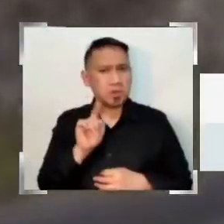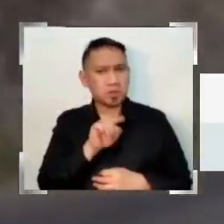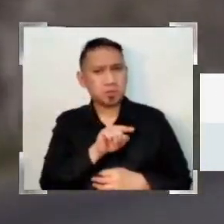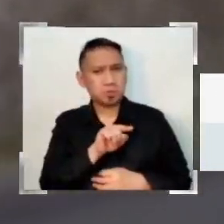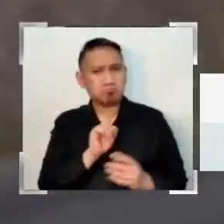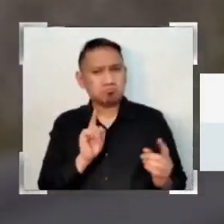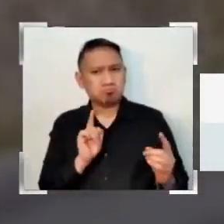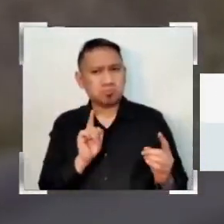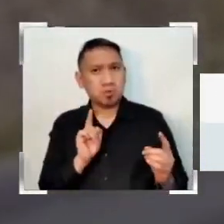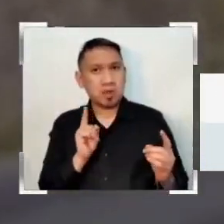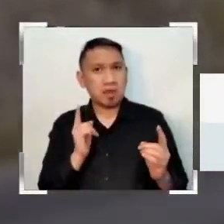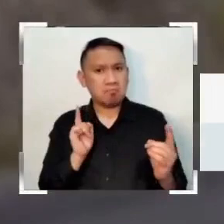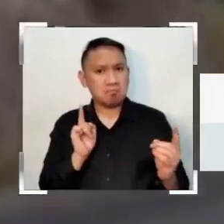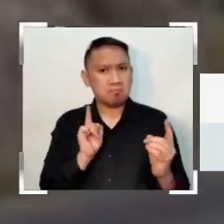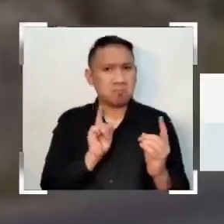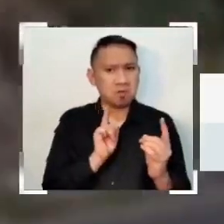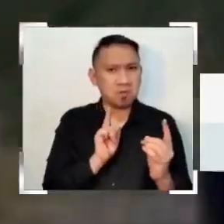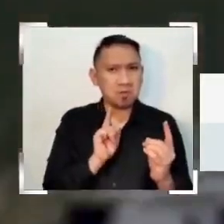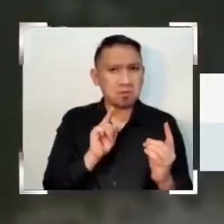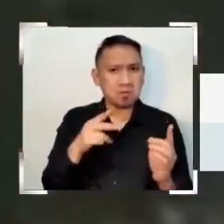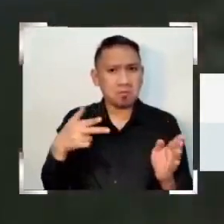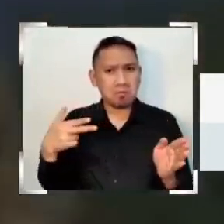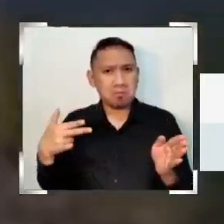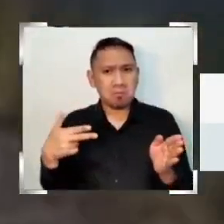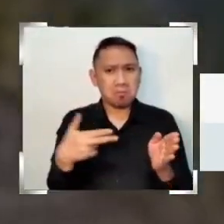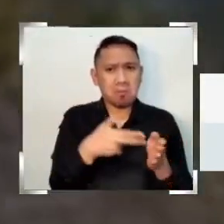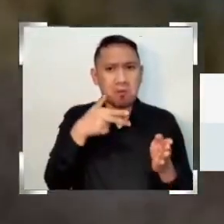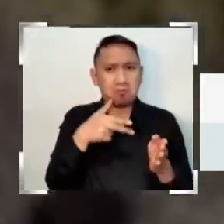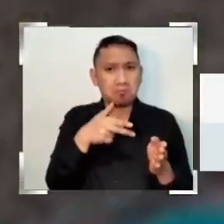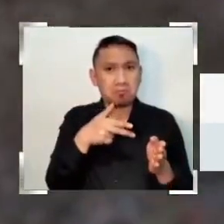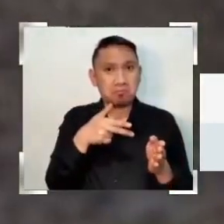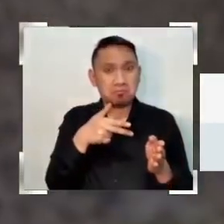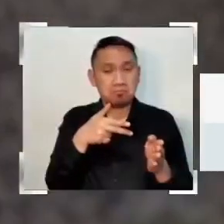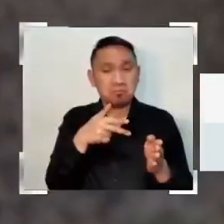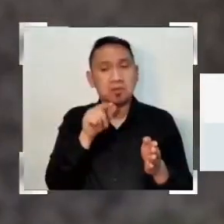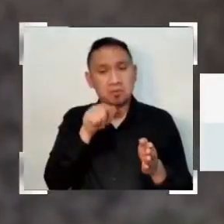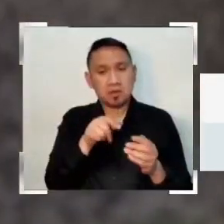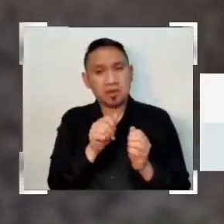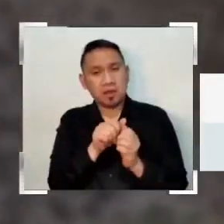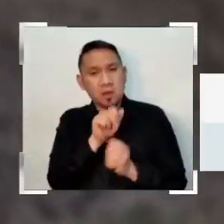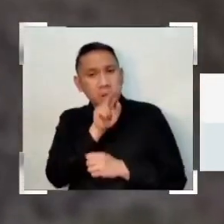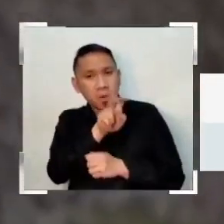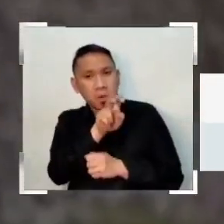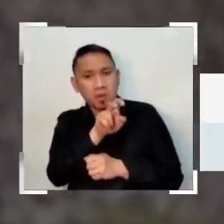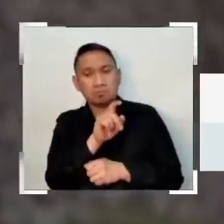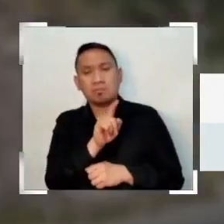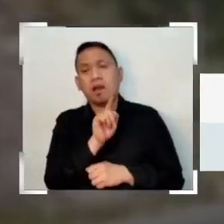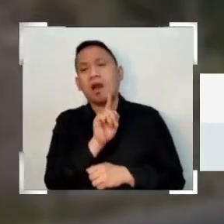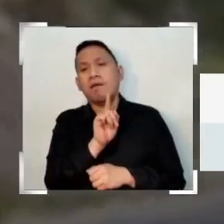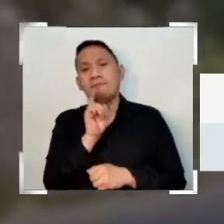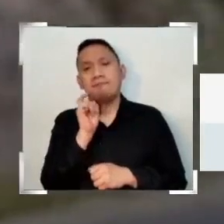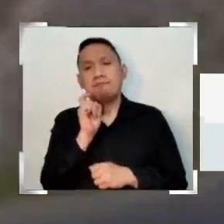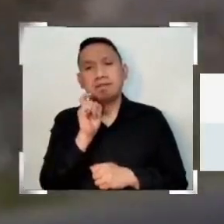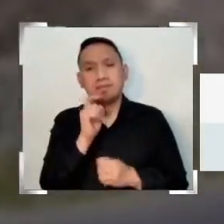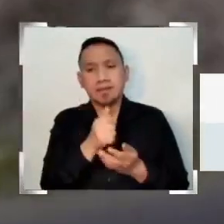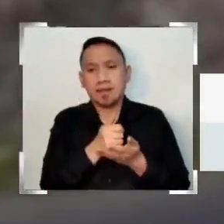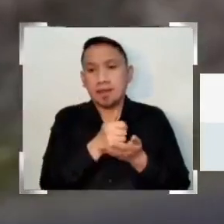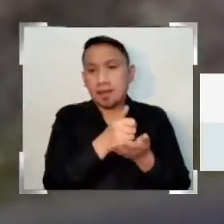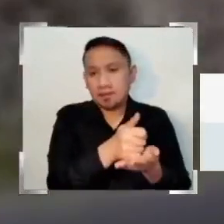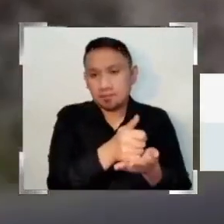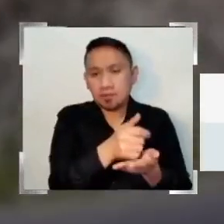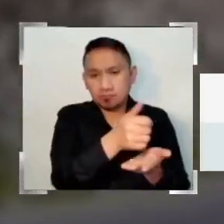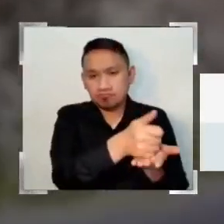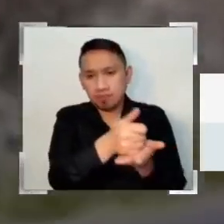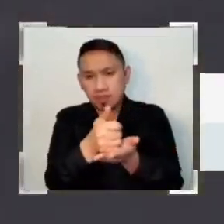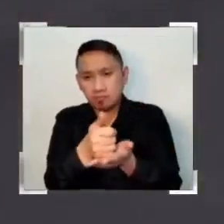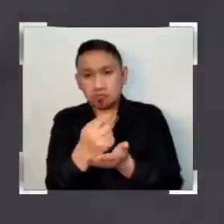itong umatras at tumama sa gilid ng kalsada. Kasamang isa pang saksi, agad naman silang tumulong para makalabas sa mga sakay at maitayo muli